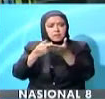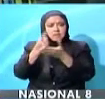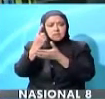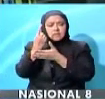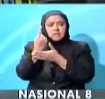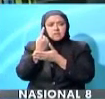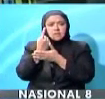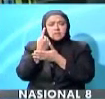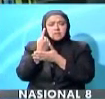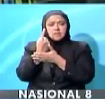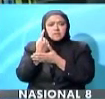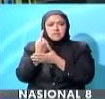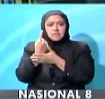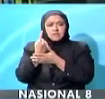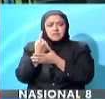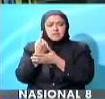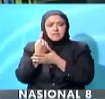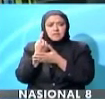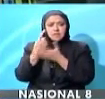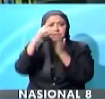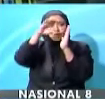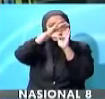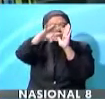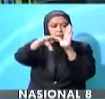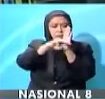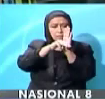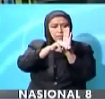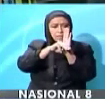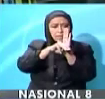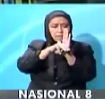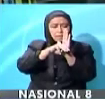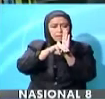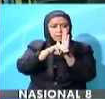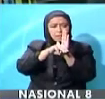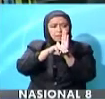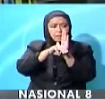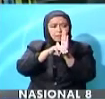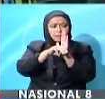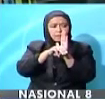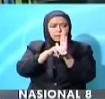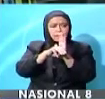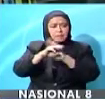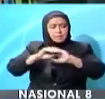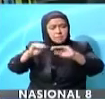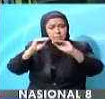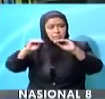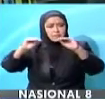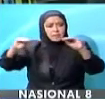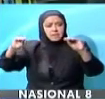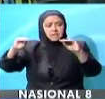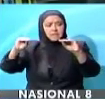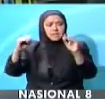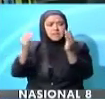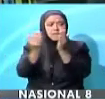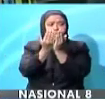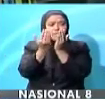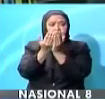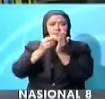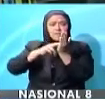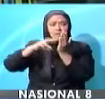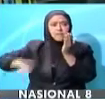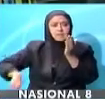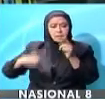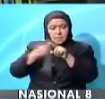satu kita panggil kurikulum dalam bahasa Melayu, diajar di sekolah rendah daripada